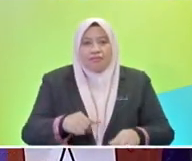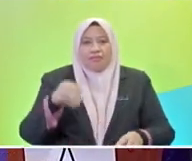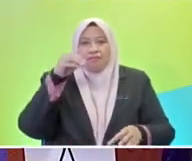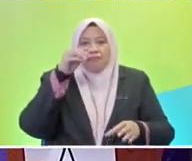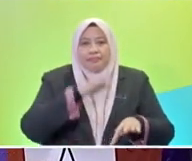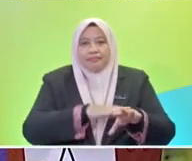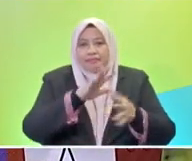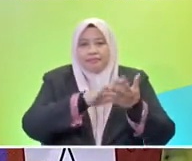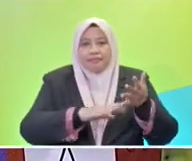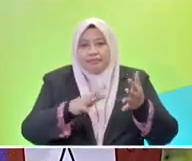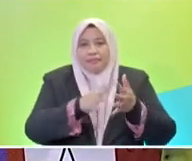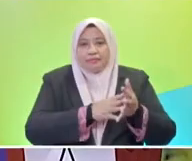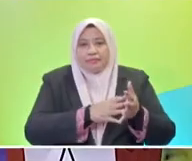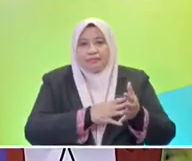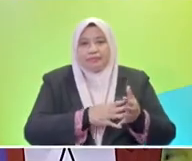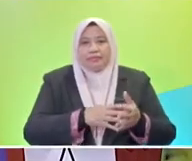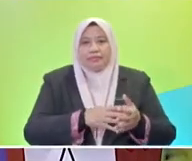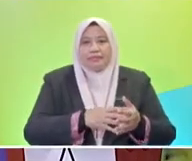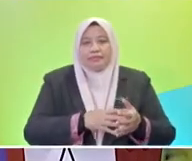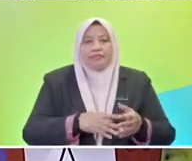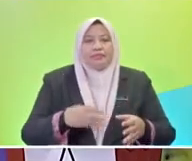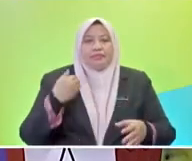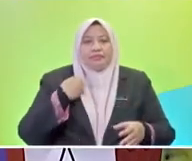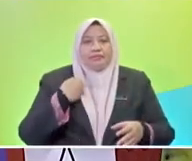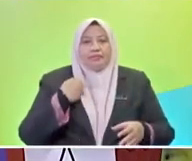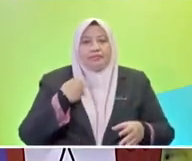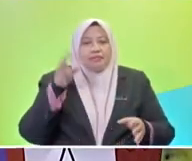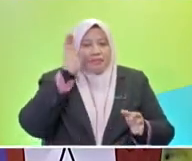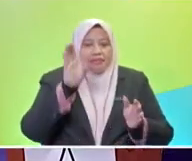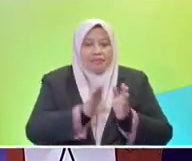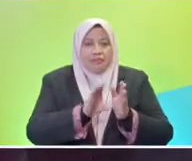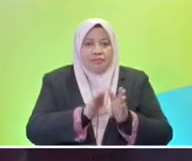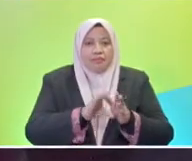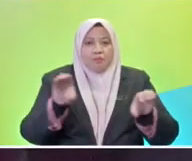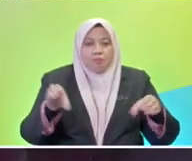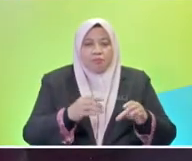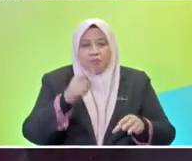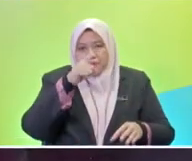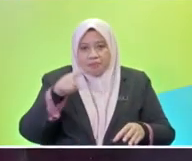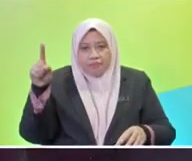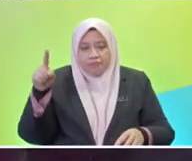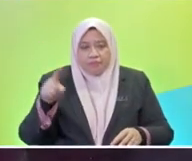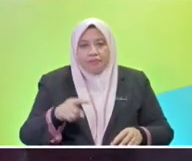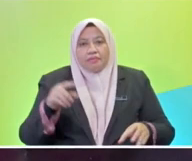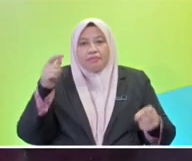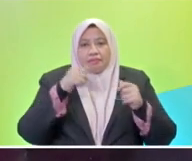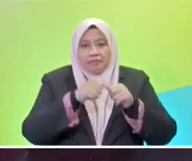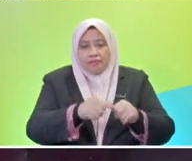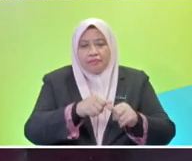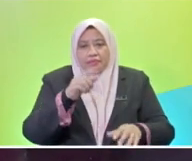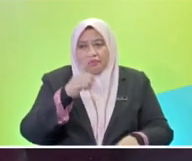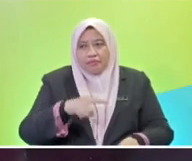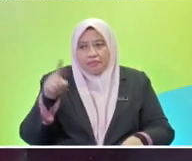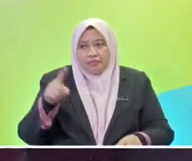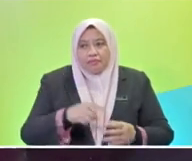carta simbol-simbol cikgu dah sediakan. Okey. Kalau dia dapat, buat tanda right. Tampalkan tanda right tu.